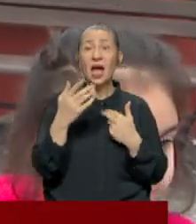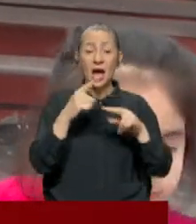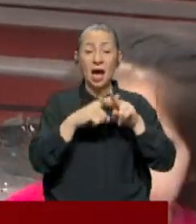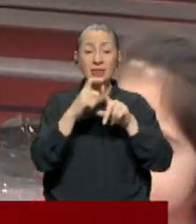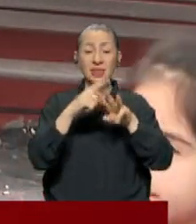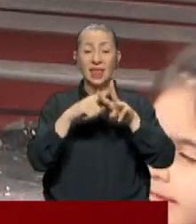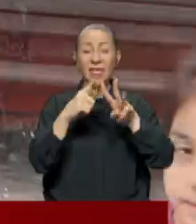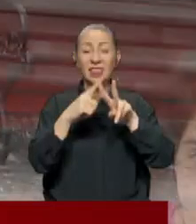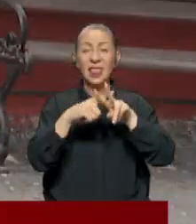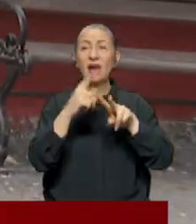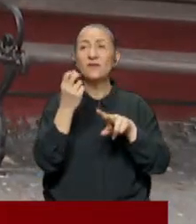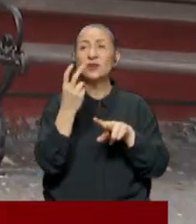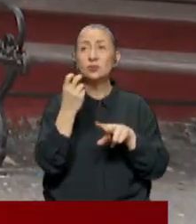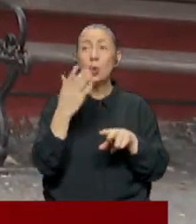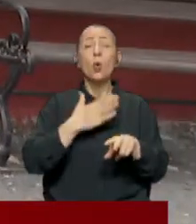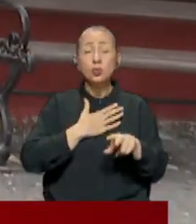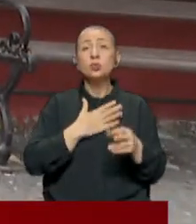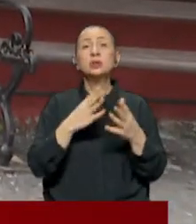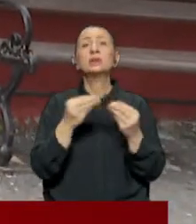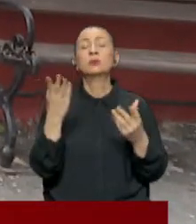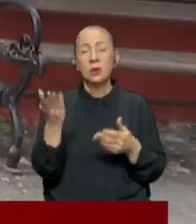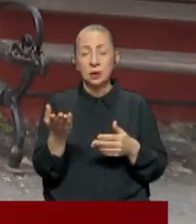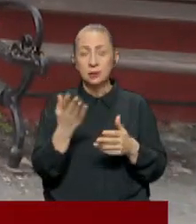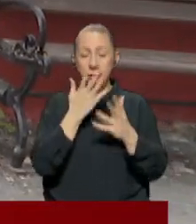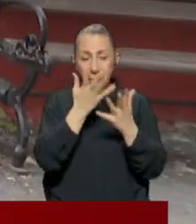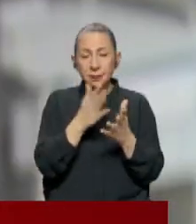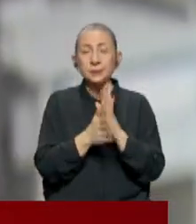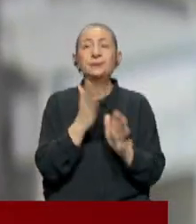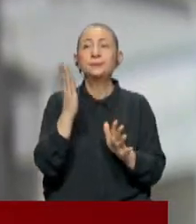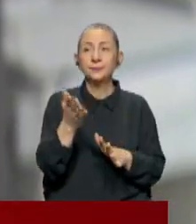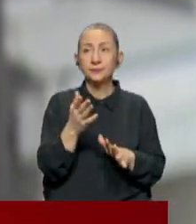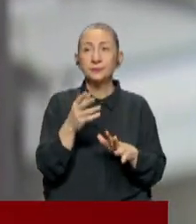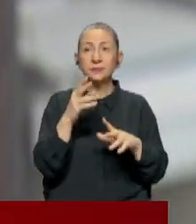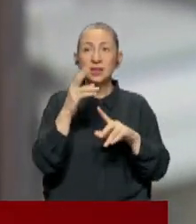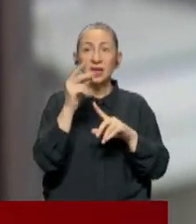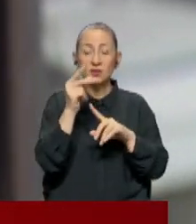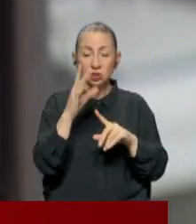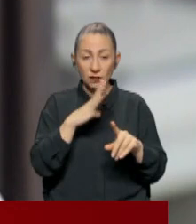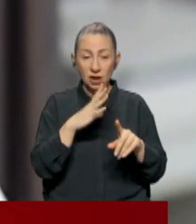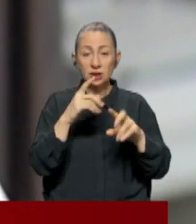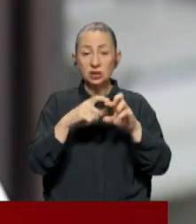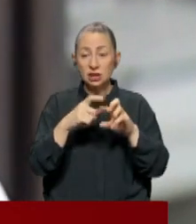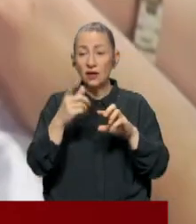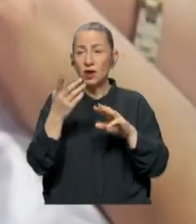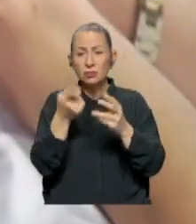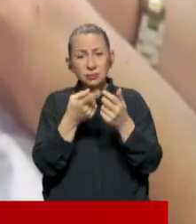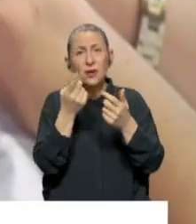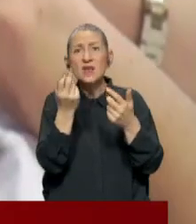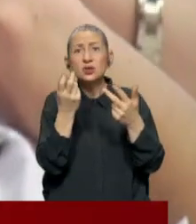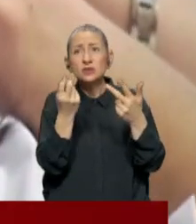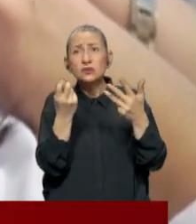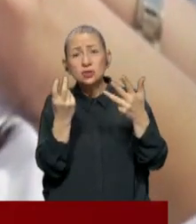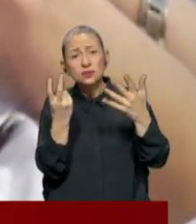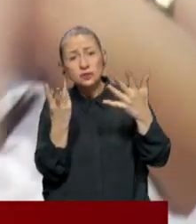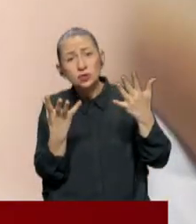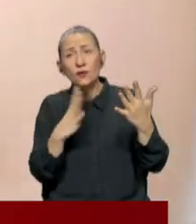adenovirüs, yeni çıkan bir virüs. Öksürük de geçmiyor, kusması da geçmiyor. İnfluenza var, rinovirüs var, RSV var,